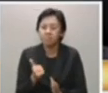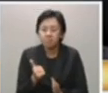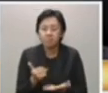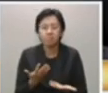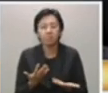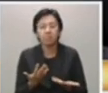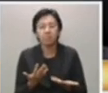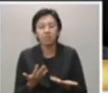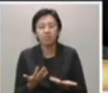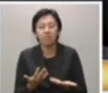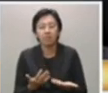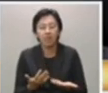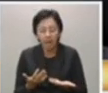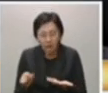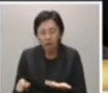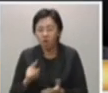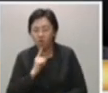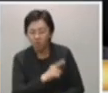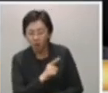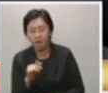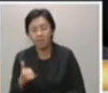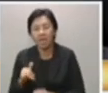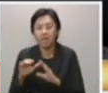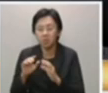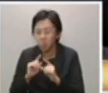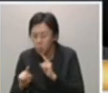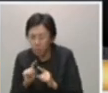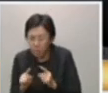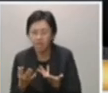ปรับทัศนคติบางคนถูกดำเนินคดี